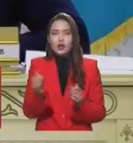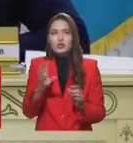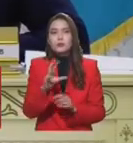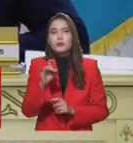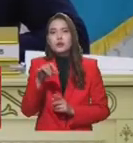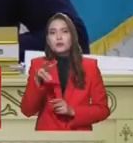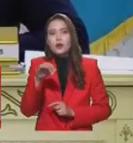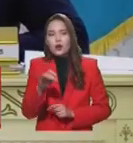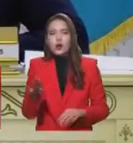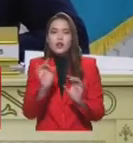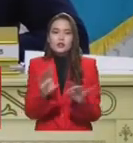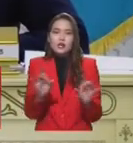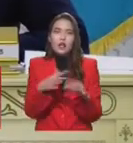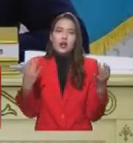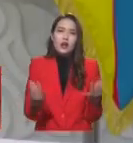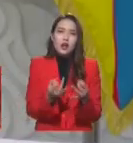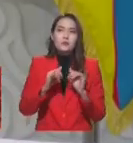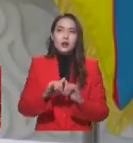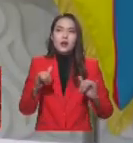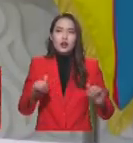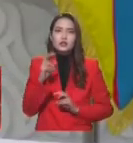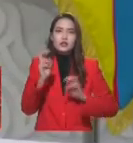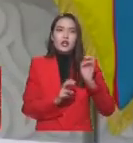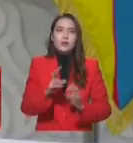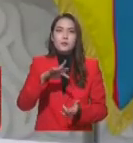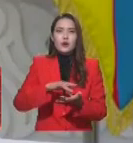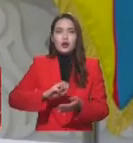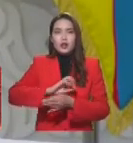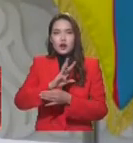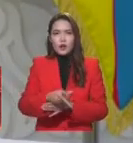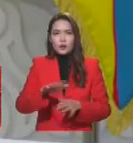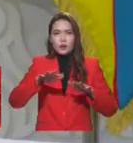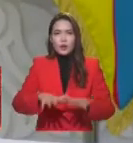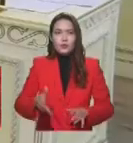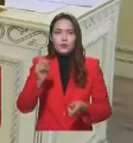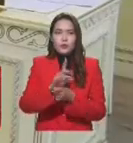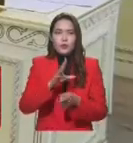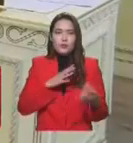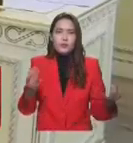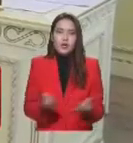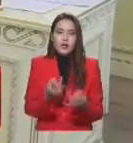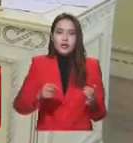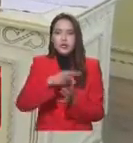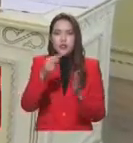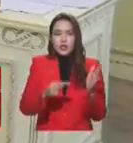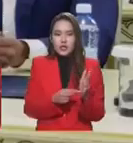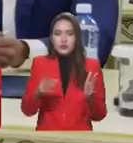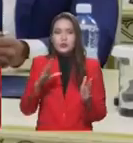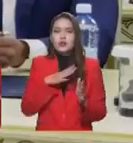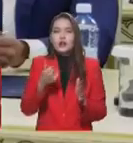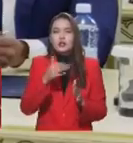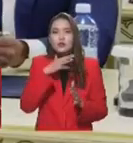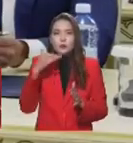обсуждая перспективы развития оборонно-промышленного комплекса. На межведомственном совещании затронули вопросы диверсификации